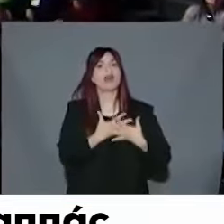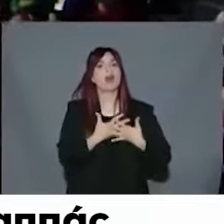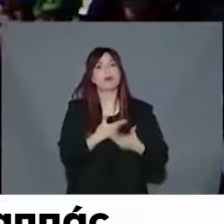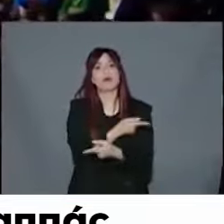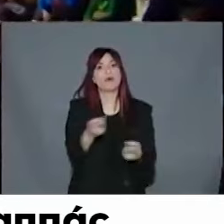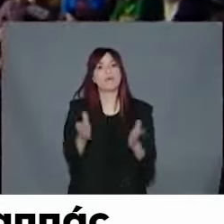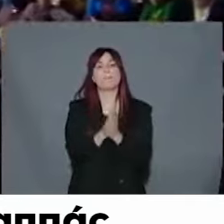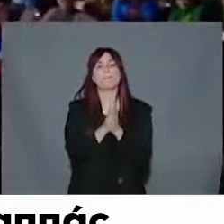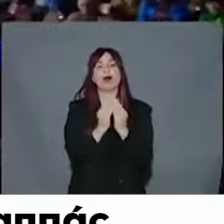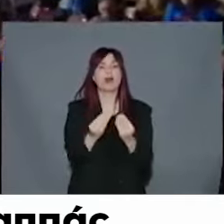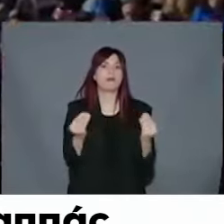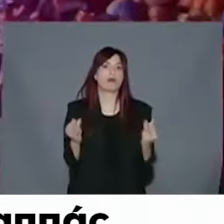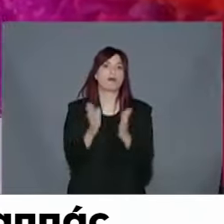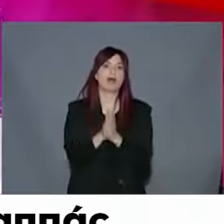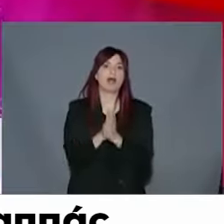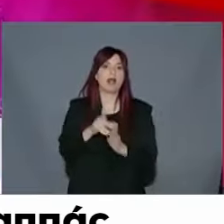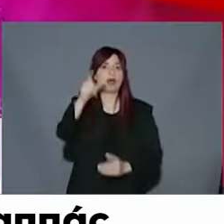Νέα Αριστερά λένε. Ο